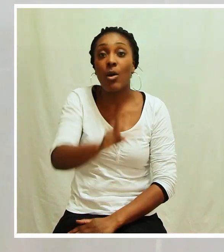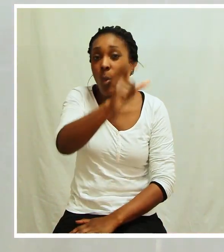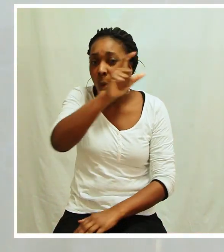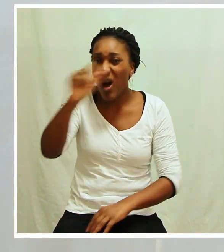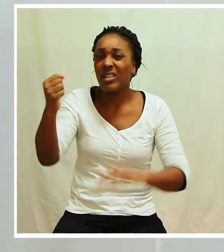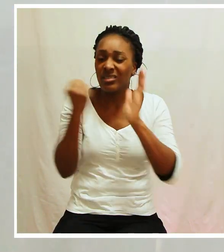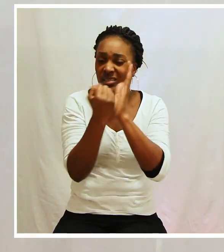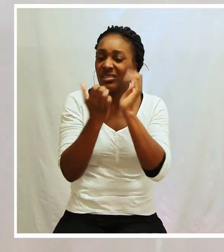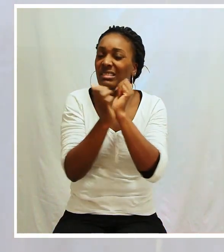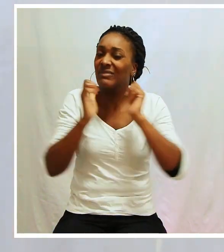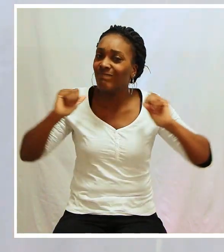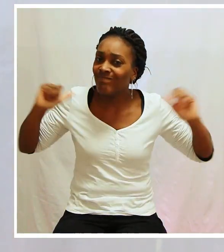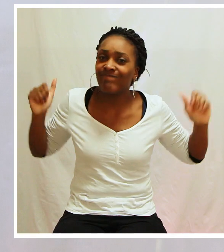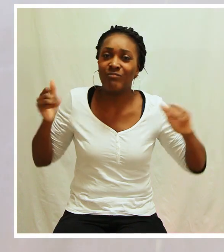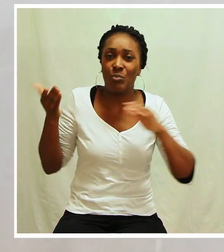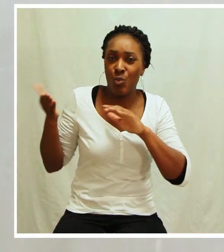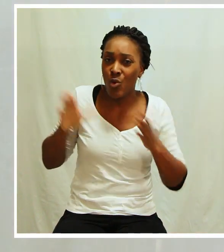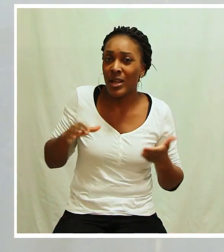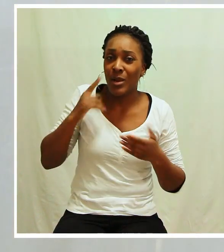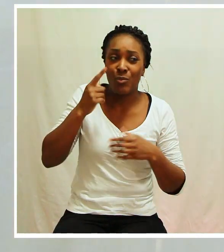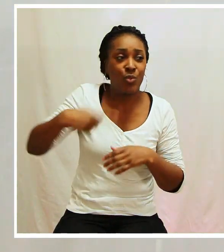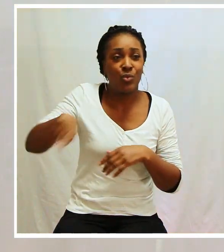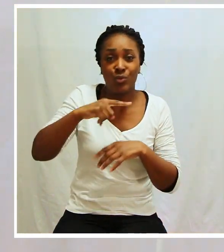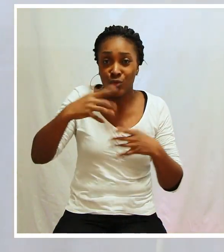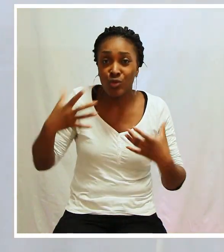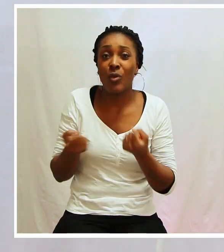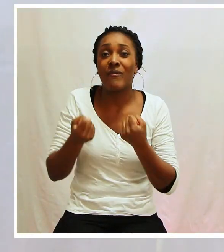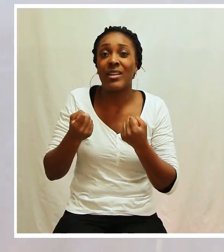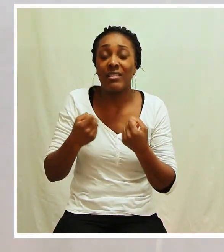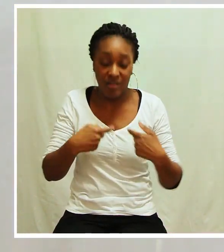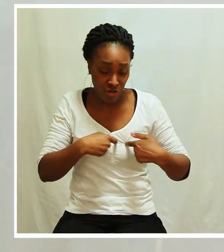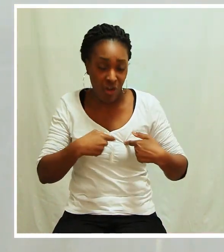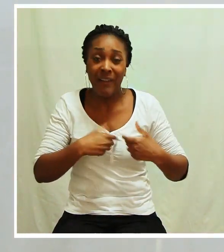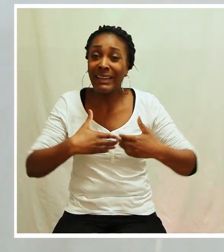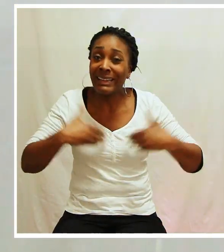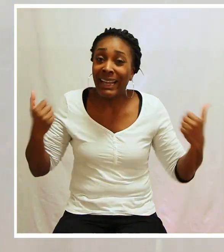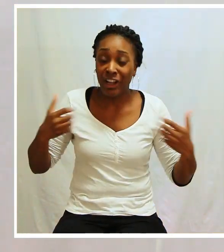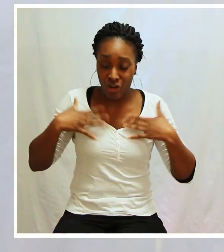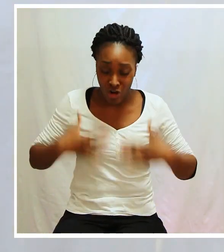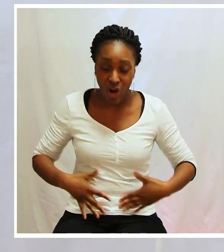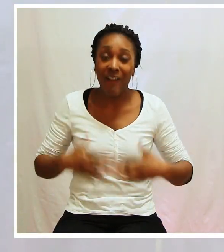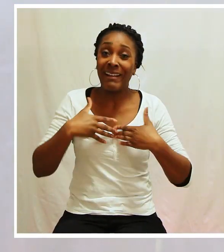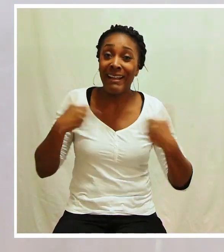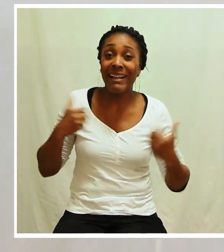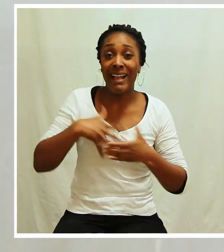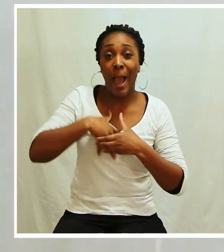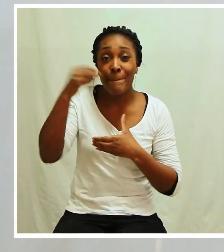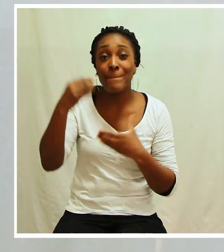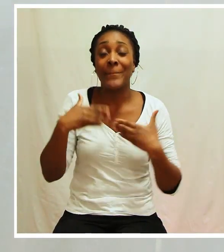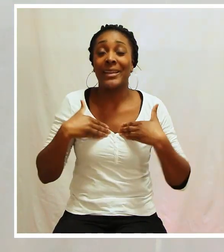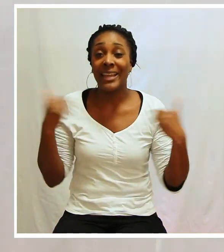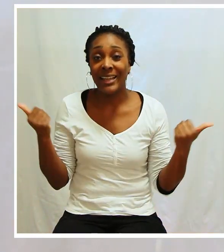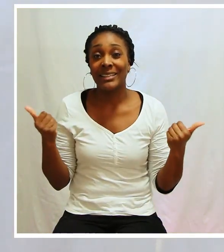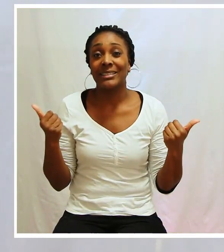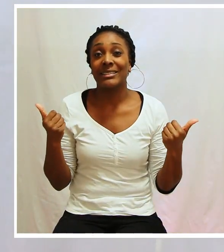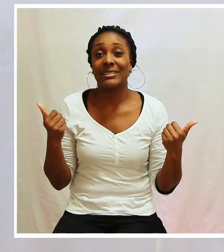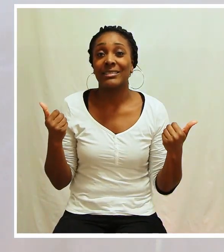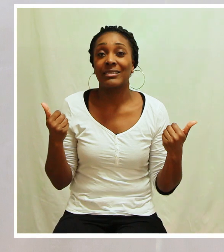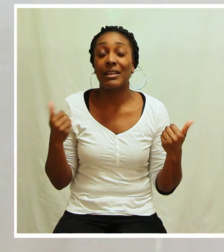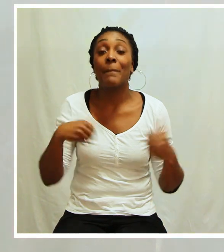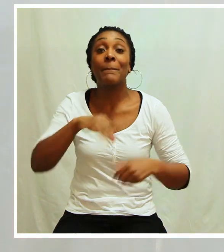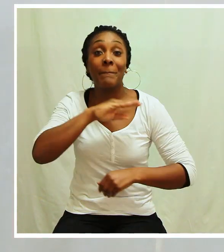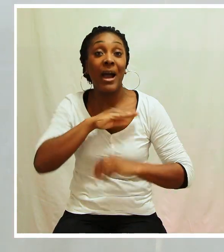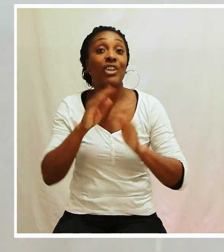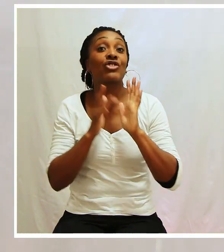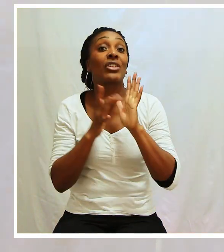nous sauver et pour venir guérir nos cœurs, nos corps et nos âmes. C'est par ces